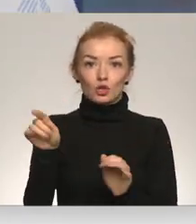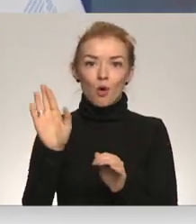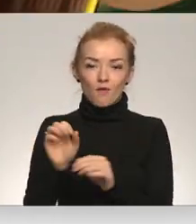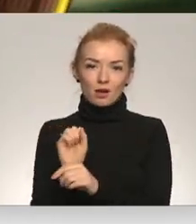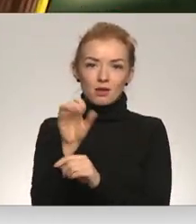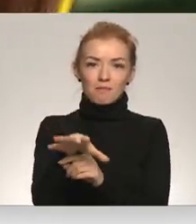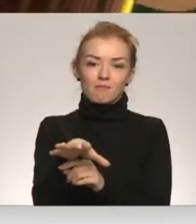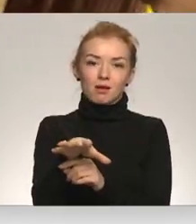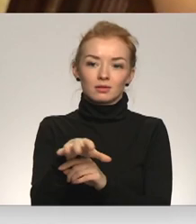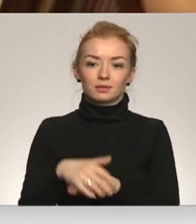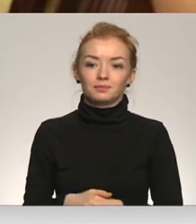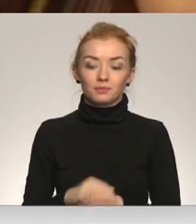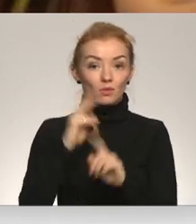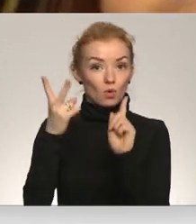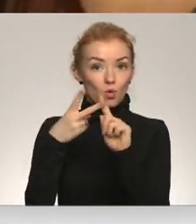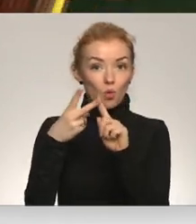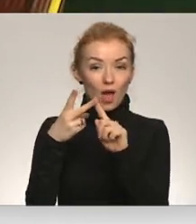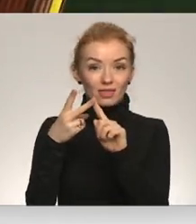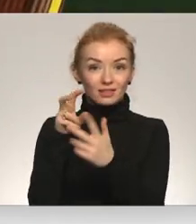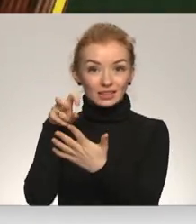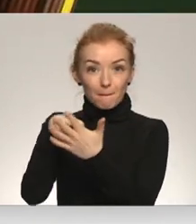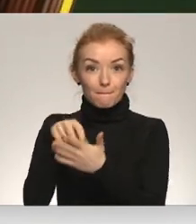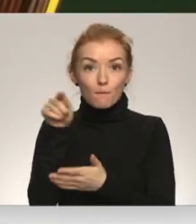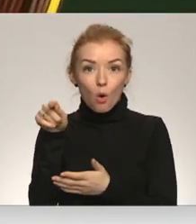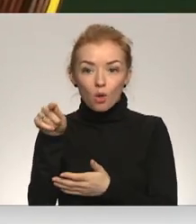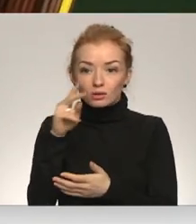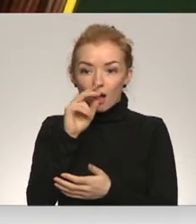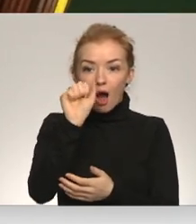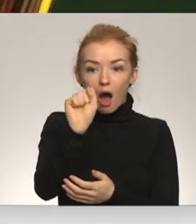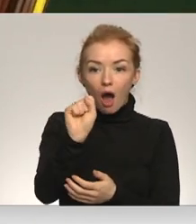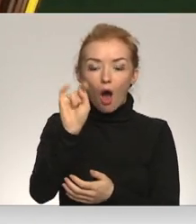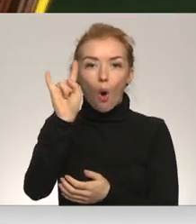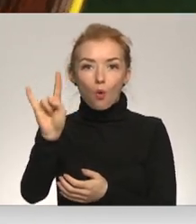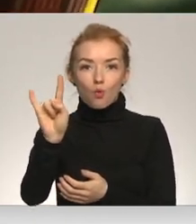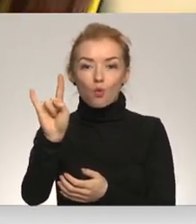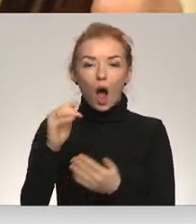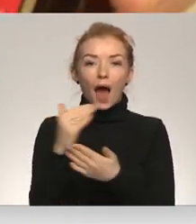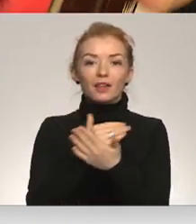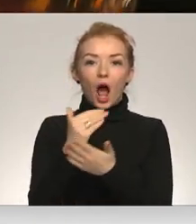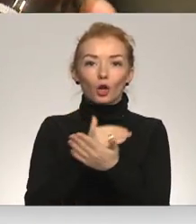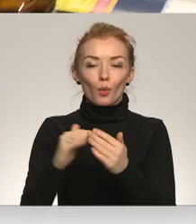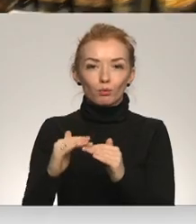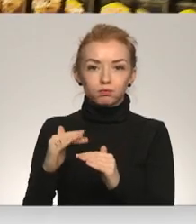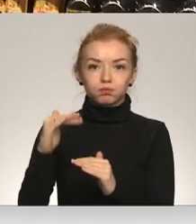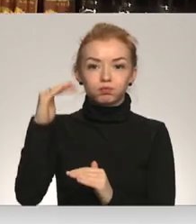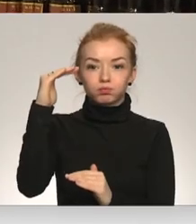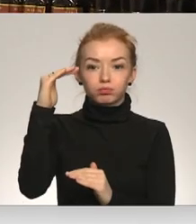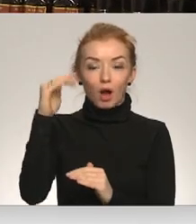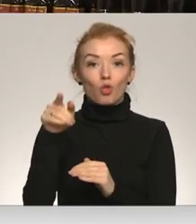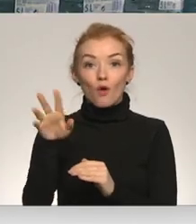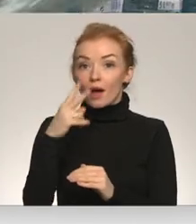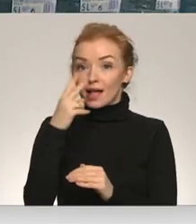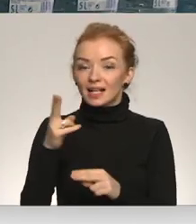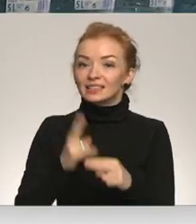nodot. Otrs simbols, kam pievērst uzmanību, ir šāds te ar AU atkārtojumu uzpildāms. Tāds meklējams uz stikla